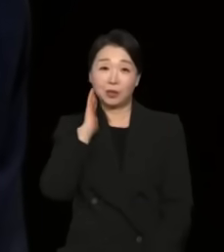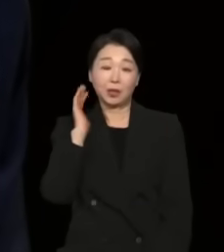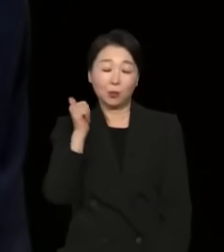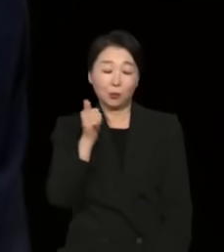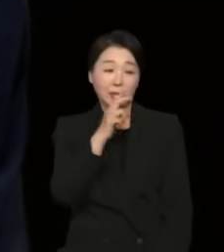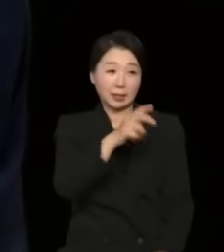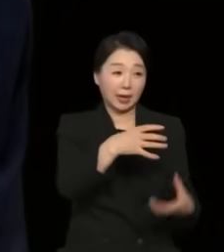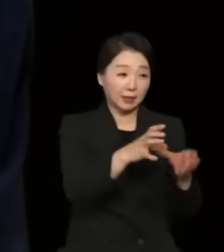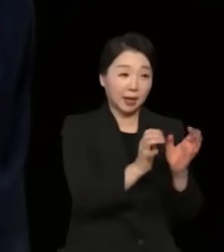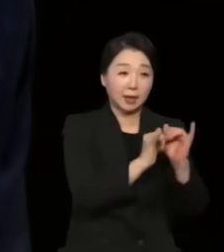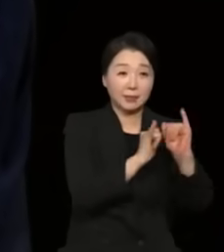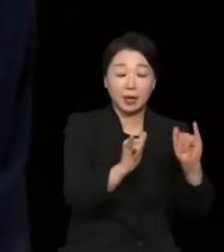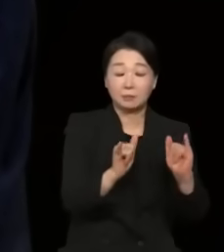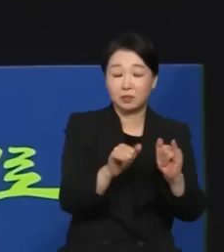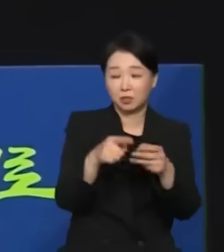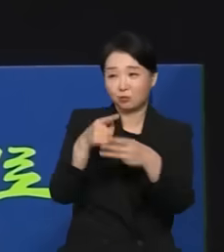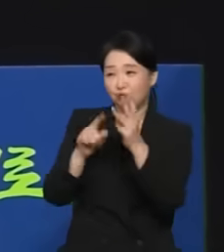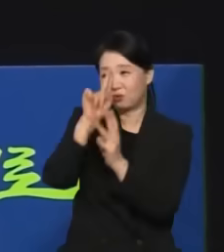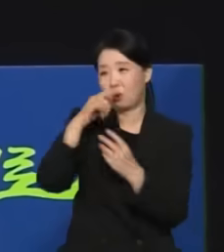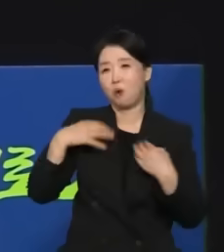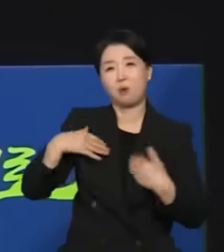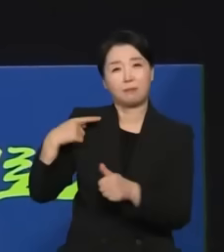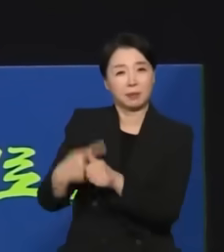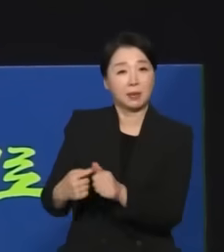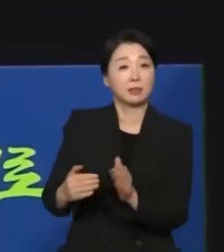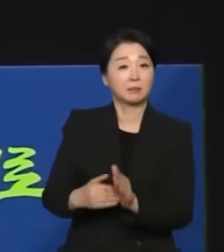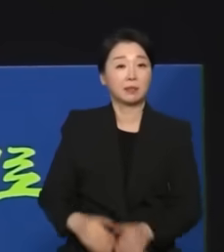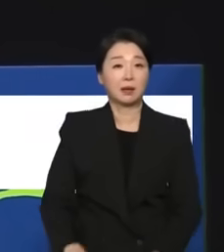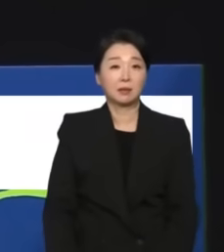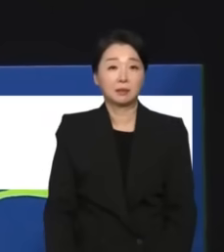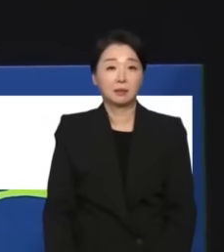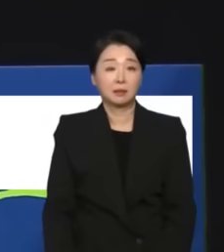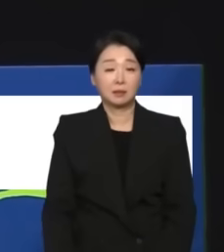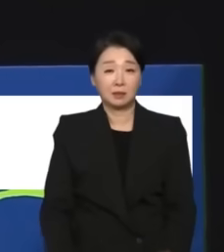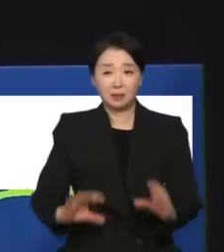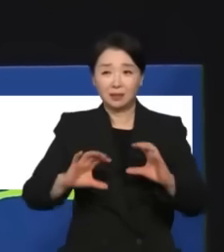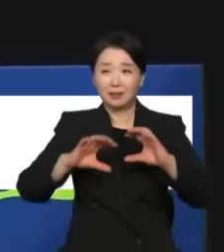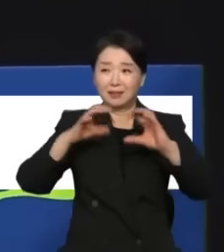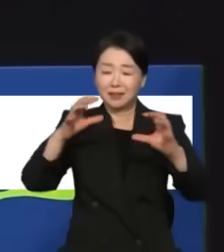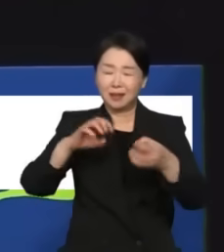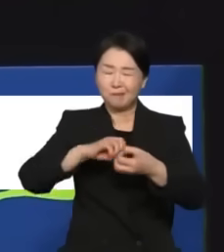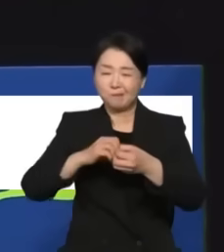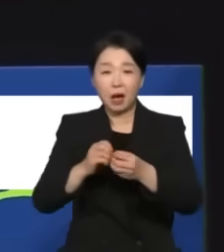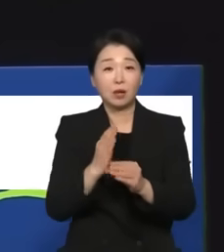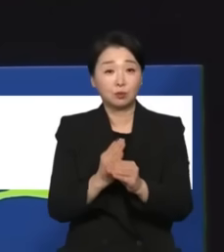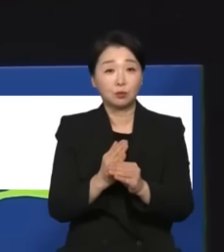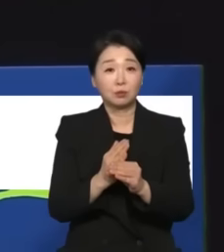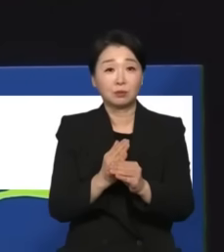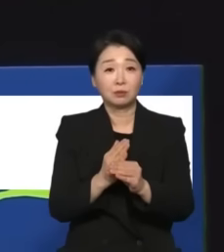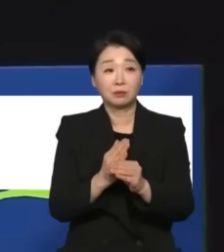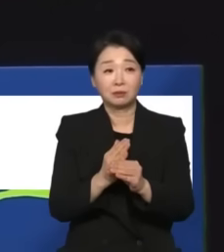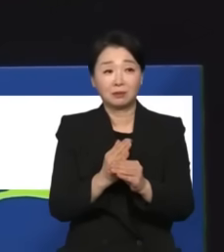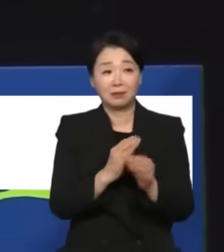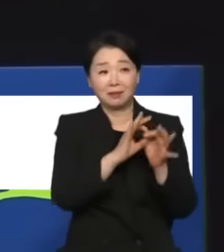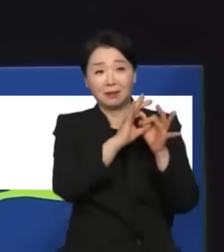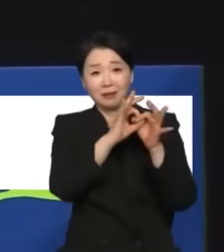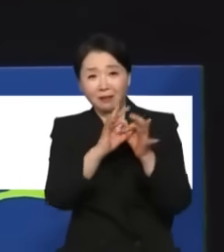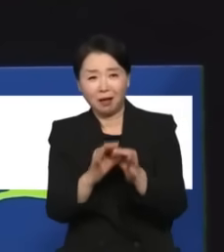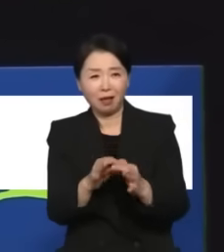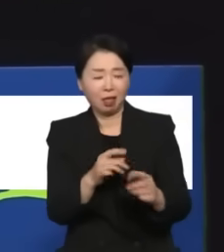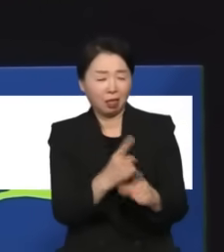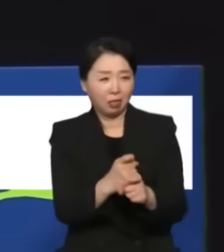인사들은 일제히 현 정권을 비판했습니다. 세상이 거꾸로 가고 있습니다. 끊임없이 이어지는